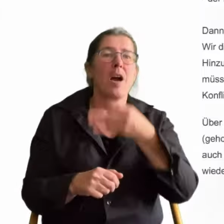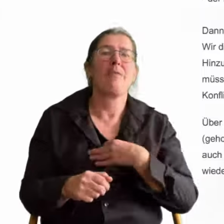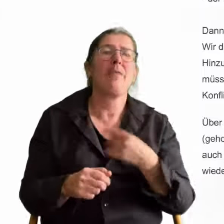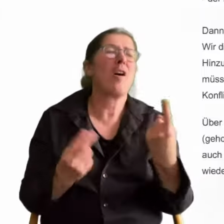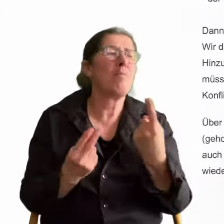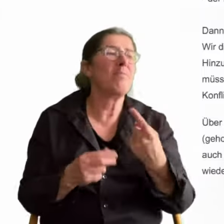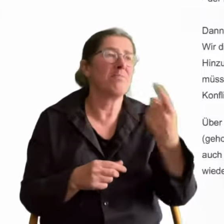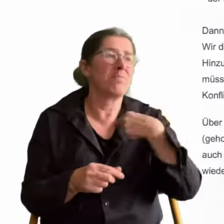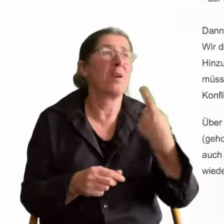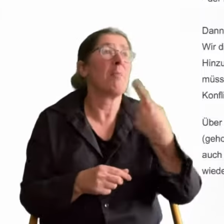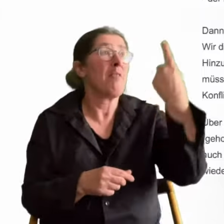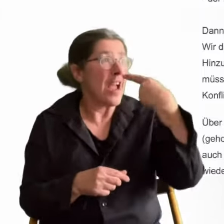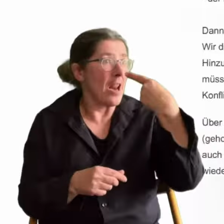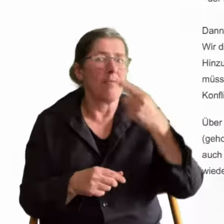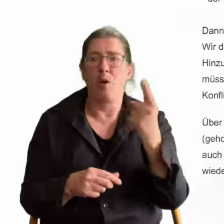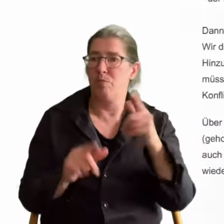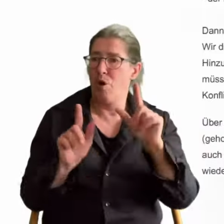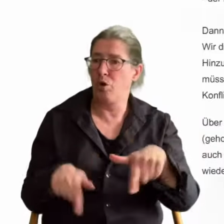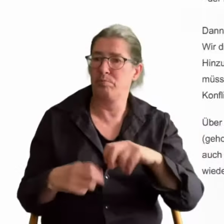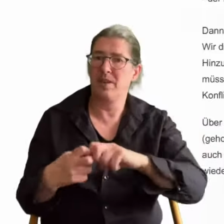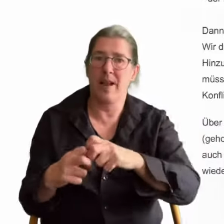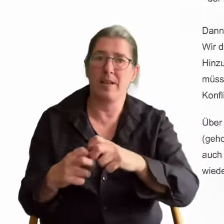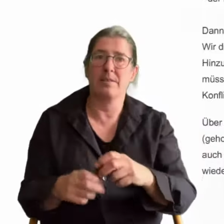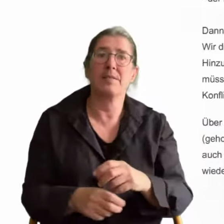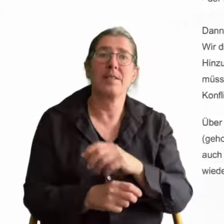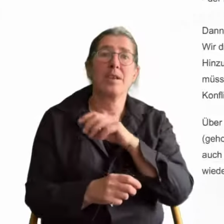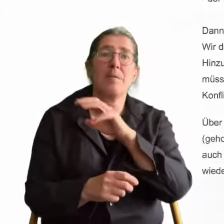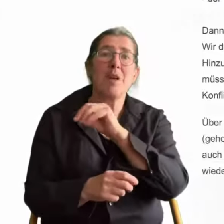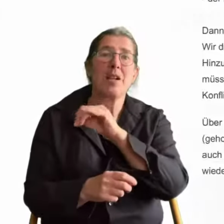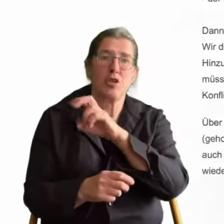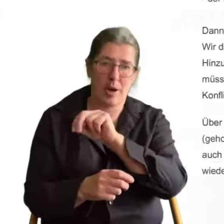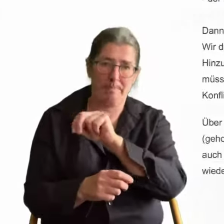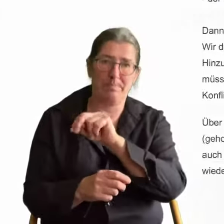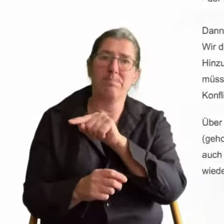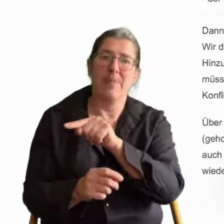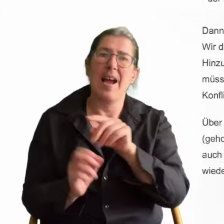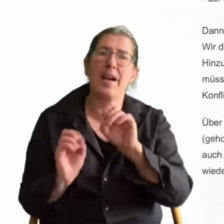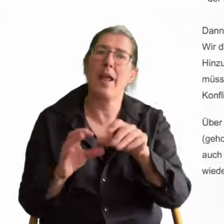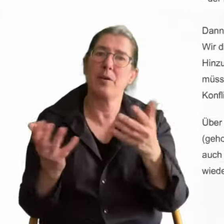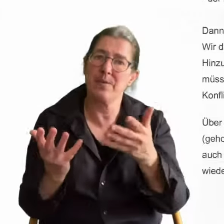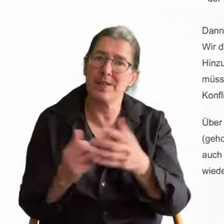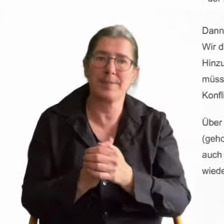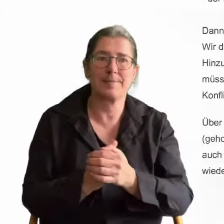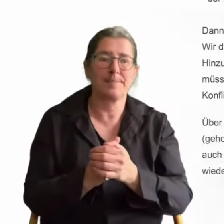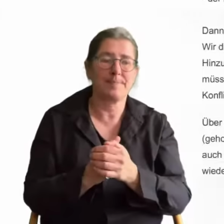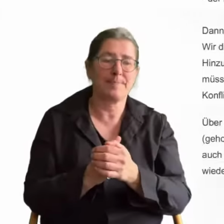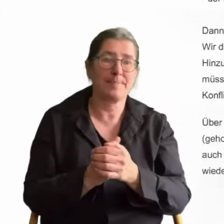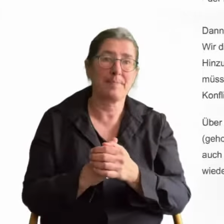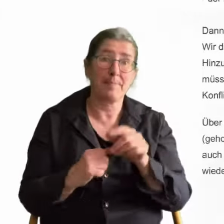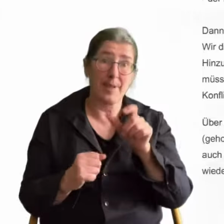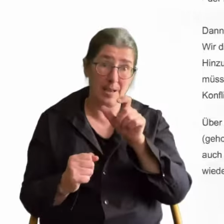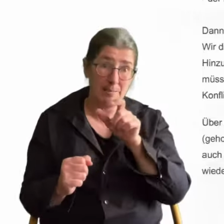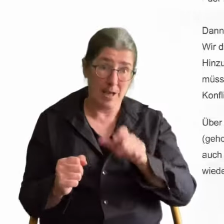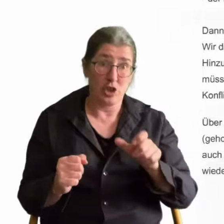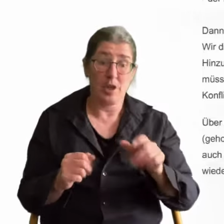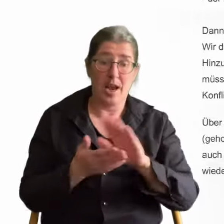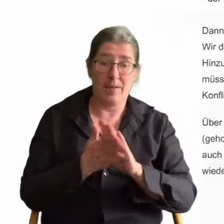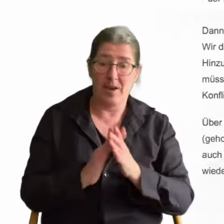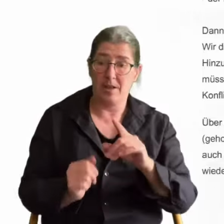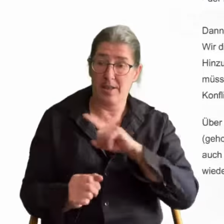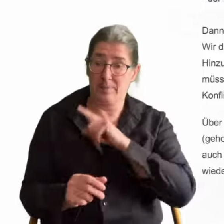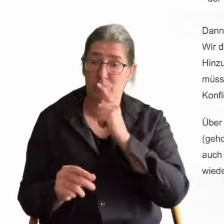auf befehl quälen stanley milgram hatte für die ergebnisse seiner studie folgende erklärung menschen handeln entweder